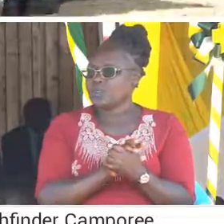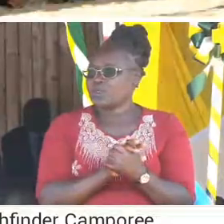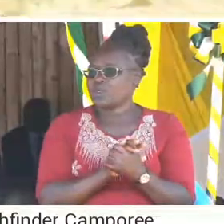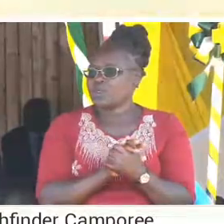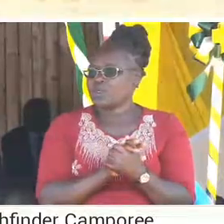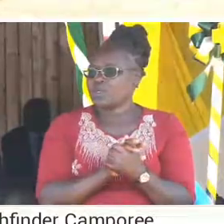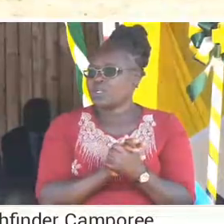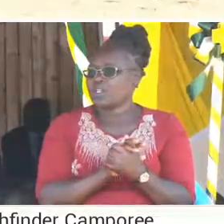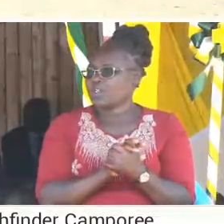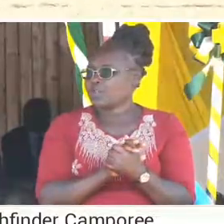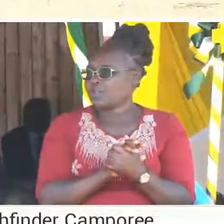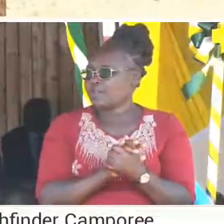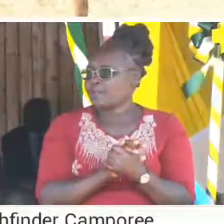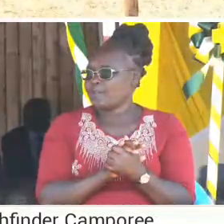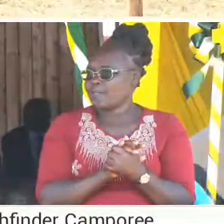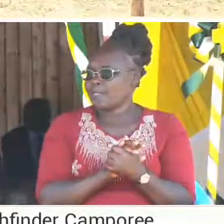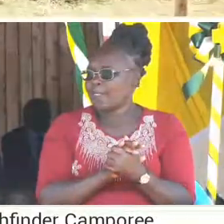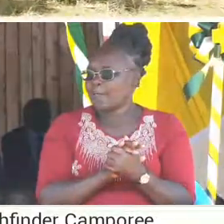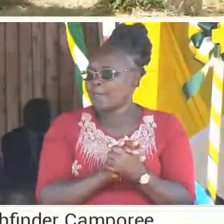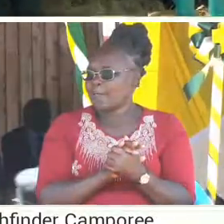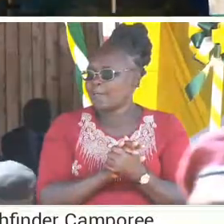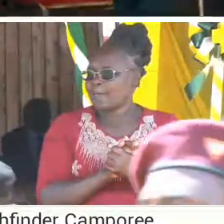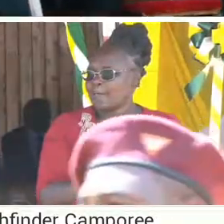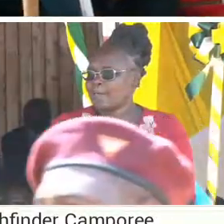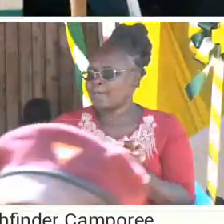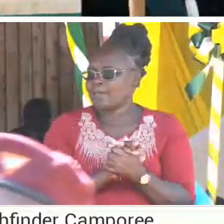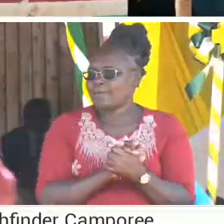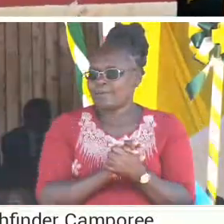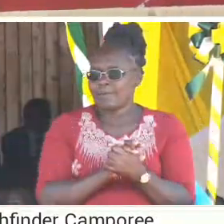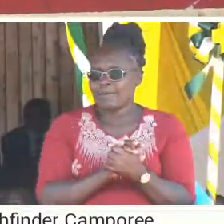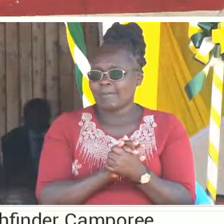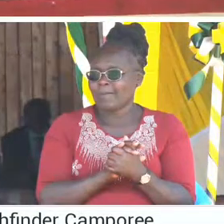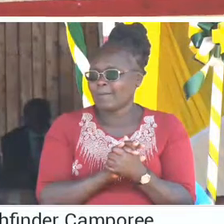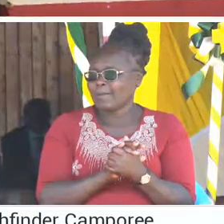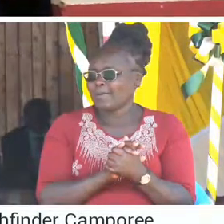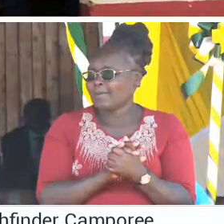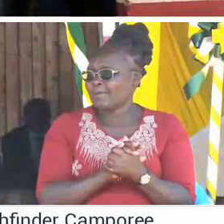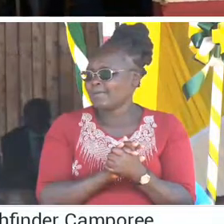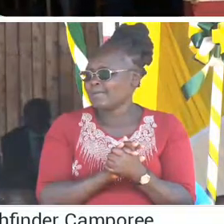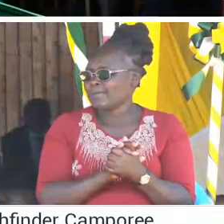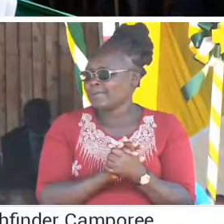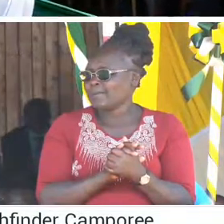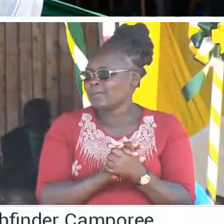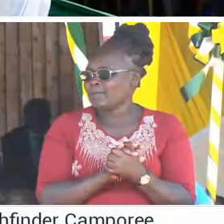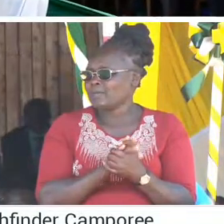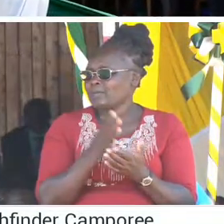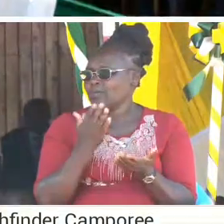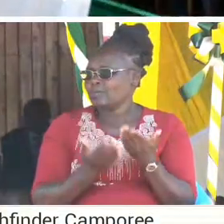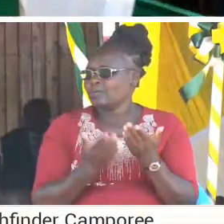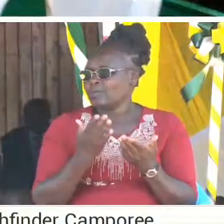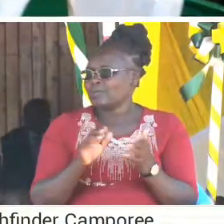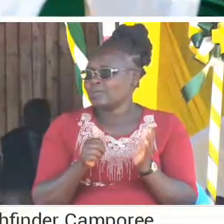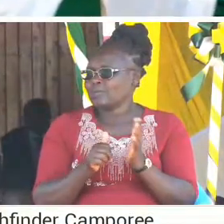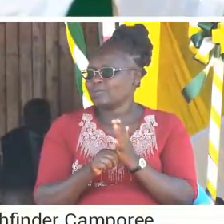kwa bidii. Jamani, kwa namna gani? Tulieni watoto, tulia Mungu. Jamani, kwa namna